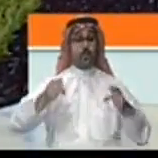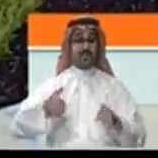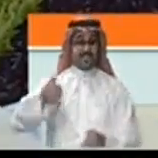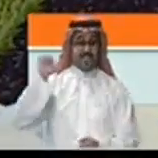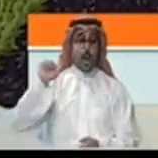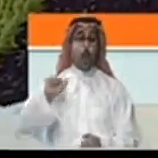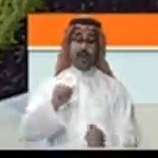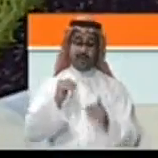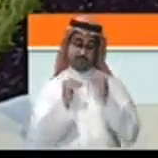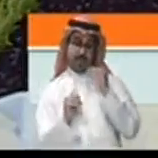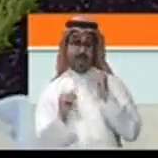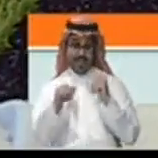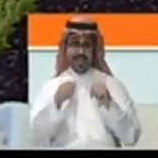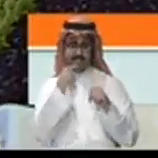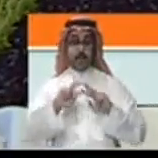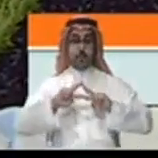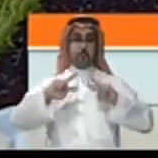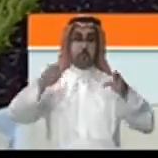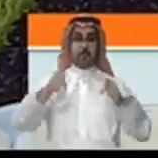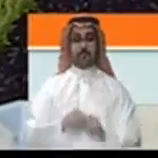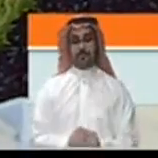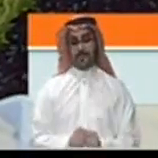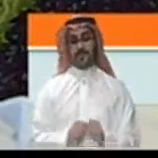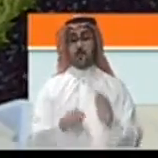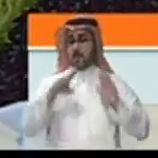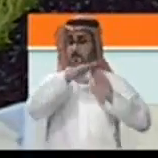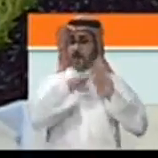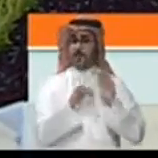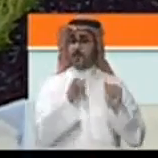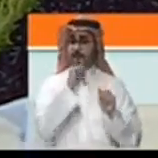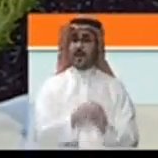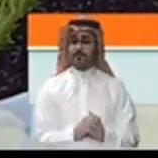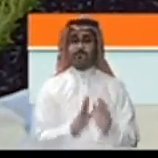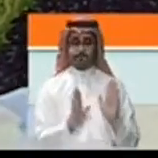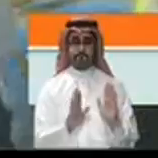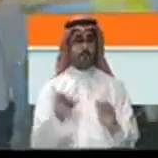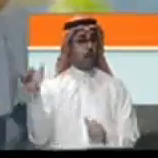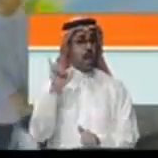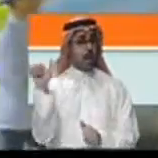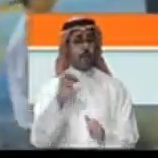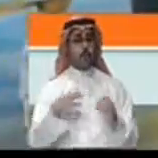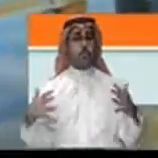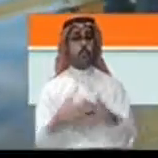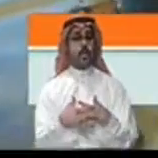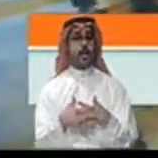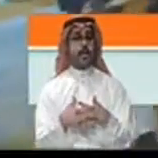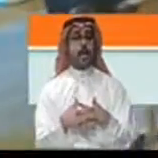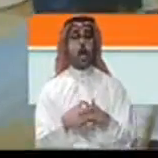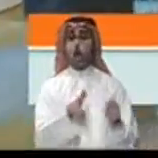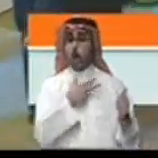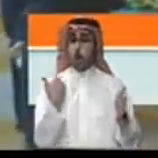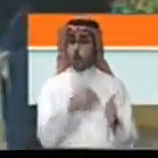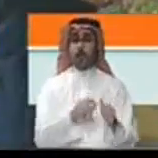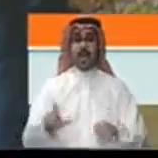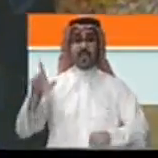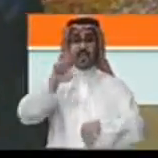عدة فعاليات، فيه أيضا إذا نتحدث عن الأهم هي مشاركة الجهات الحكومية رئاسة